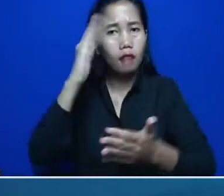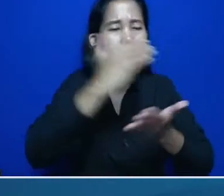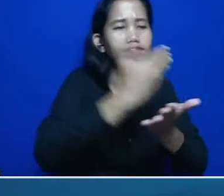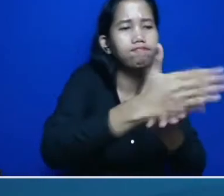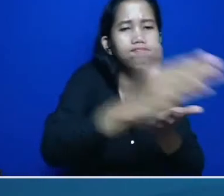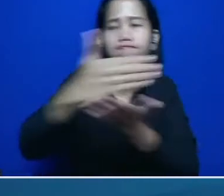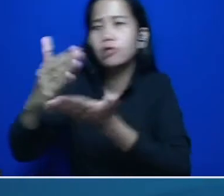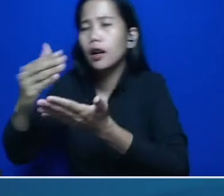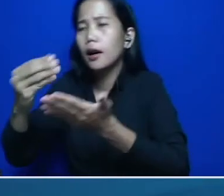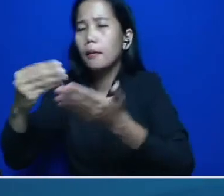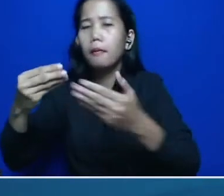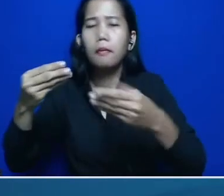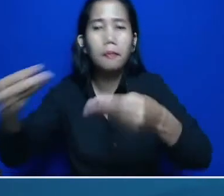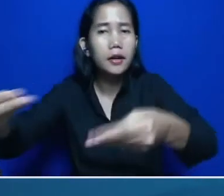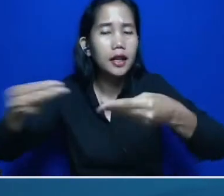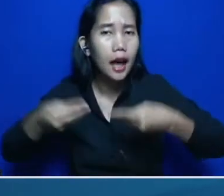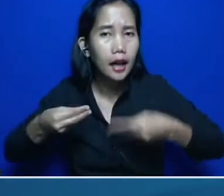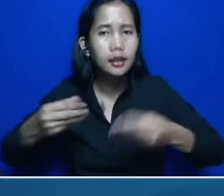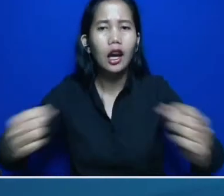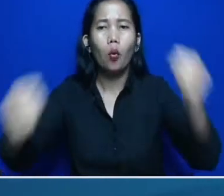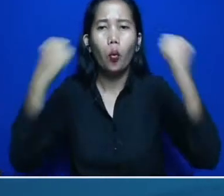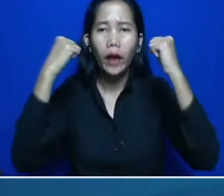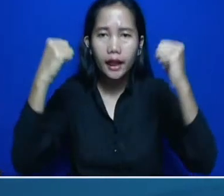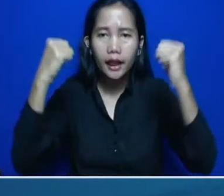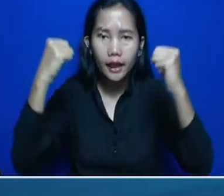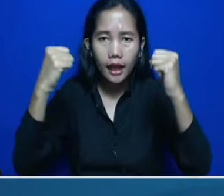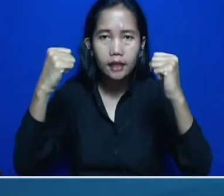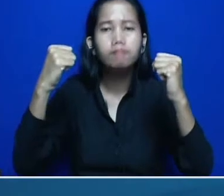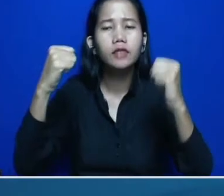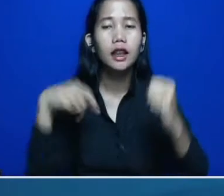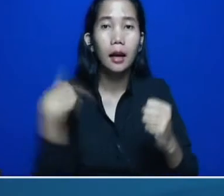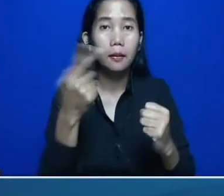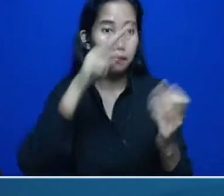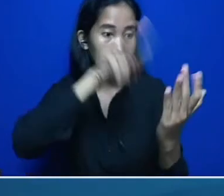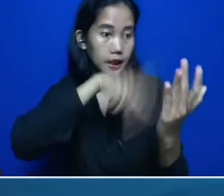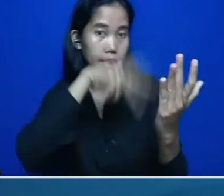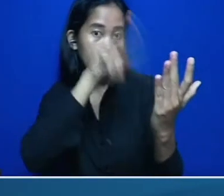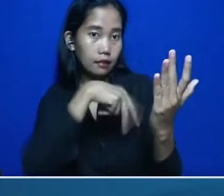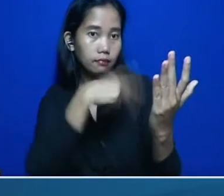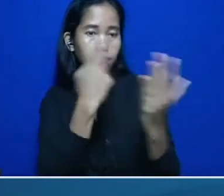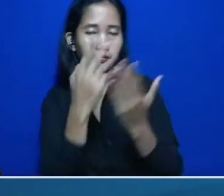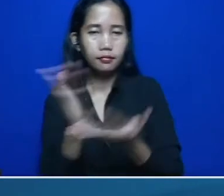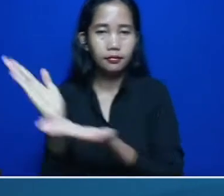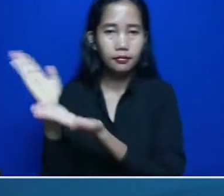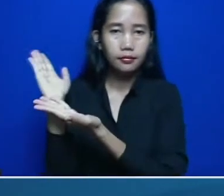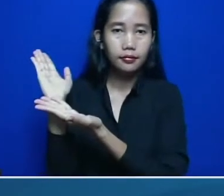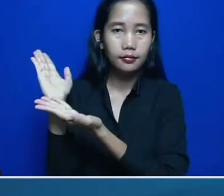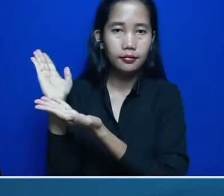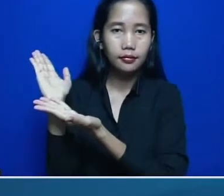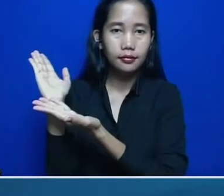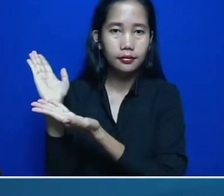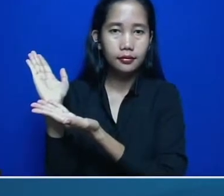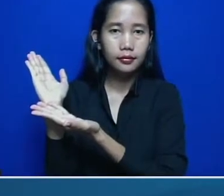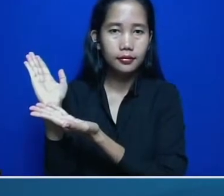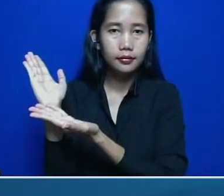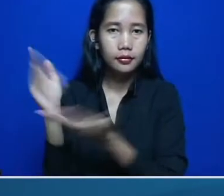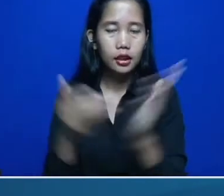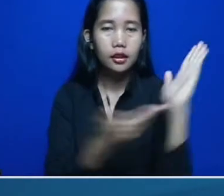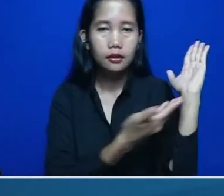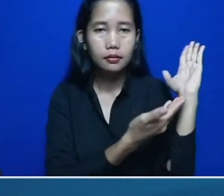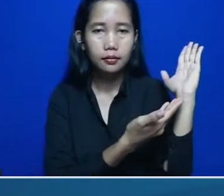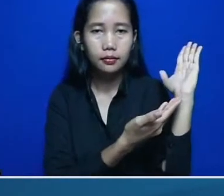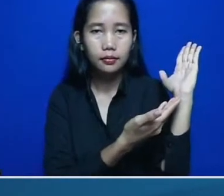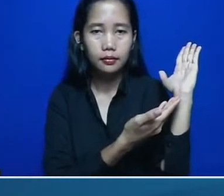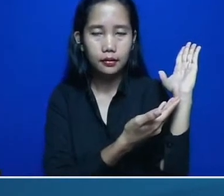dengan membaca akan firman Tuhan dalam satu Johanes pasal 1 ayat yang kedua